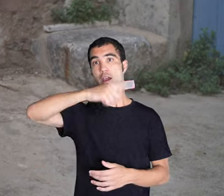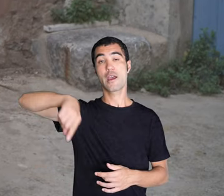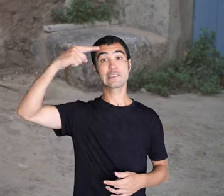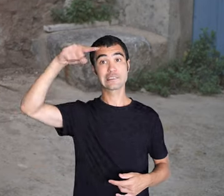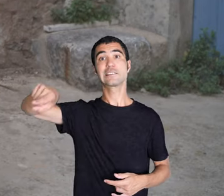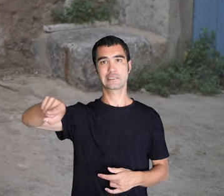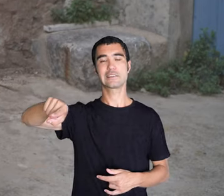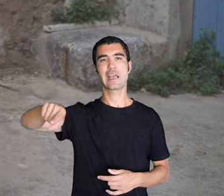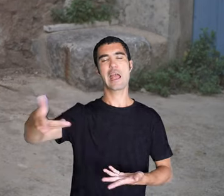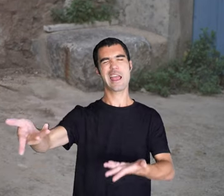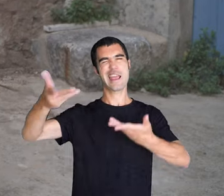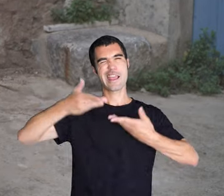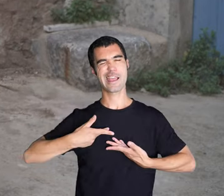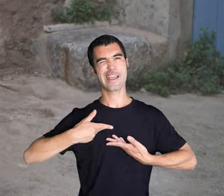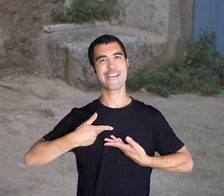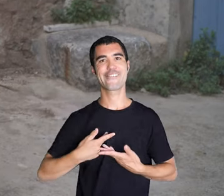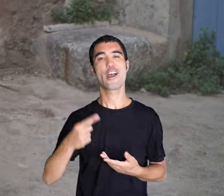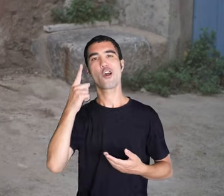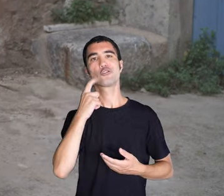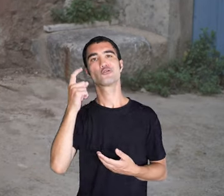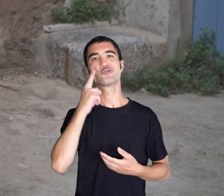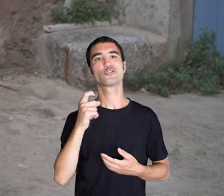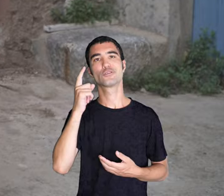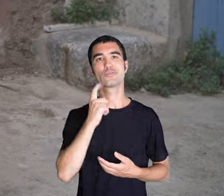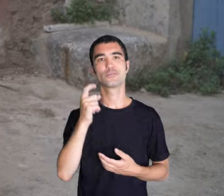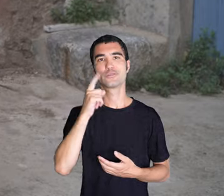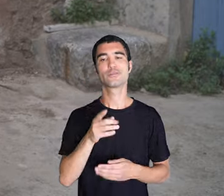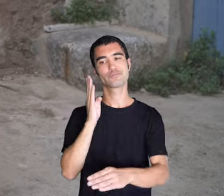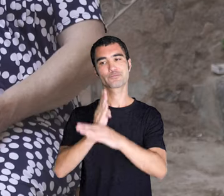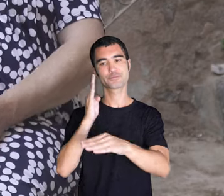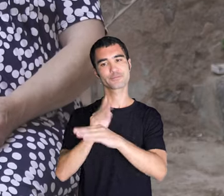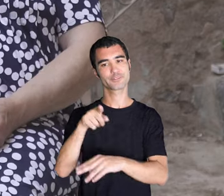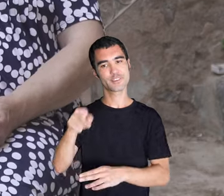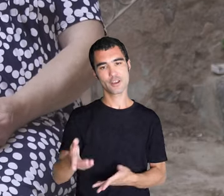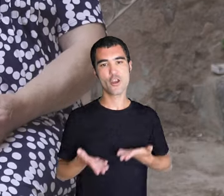Per tot, però nosaltres teníem el costum d'anar només